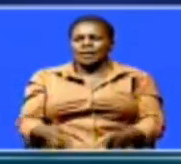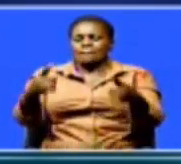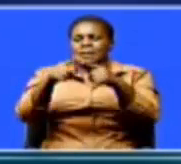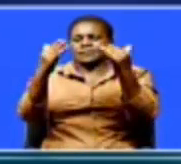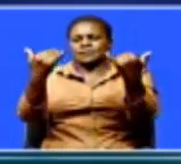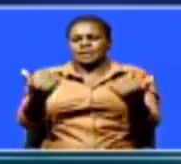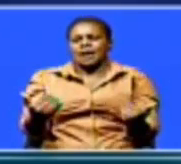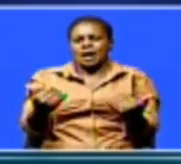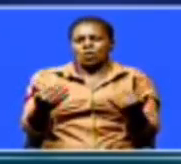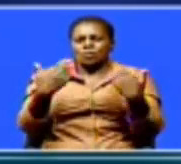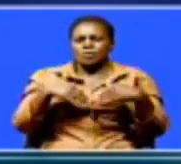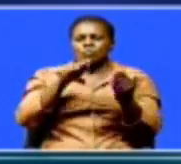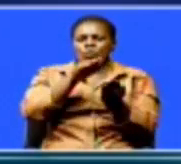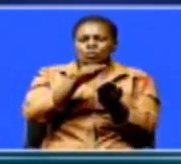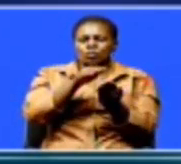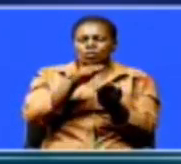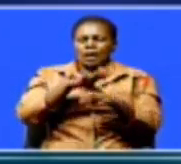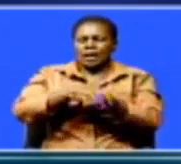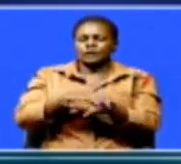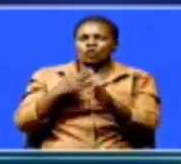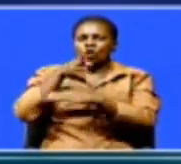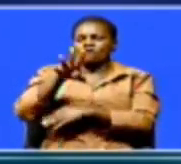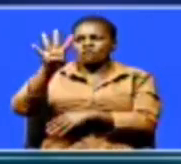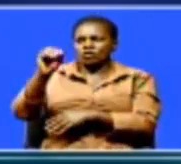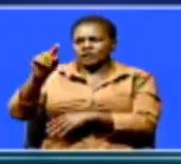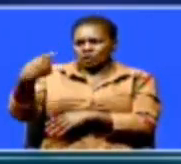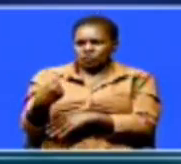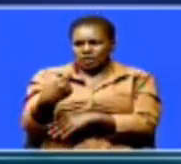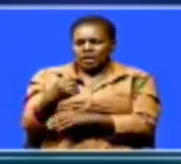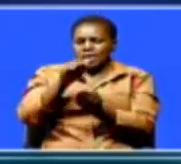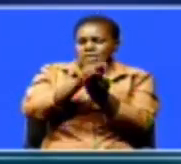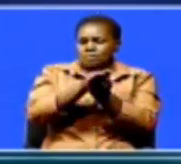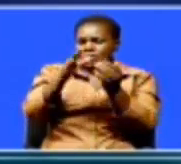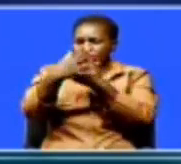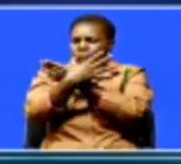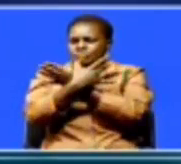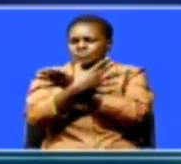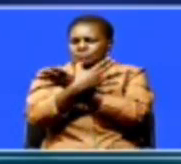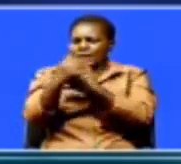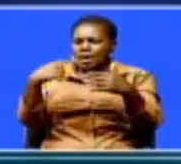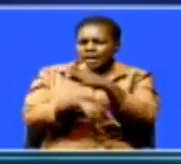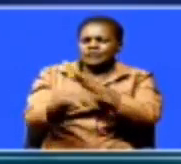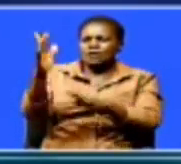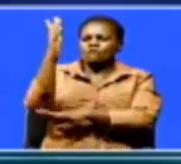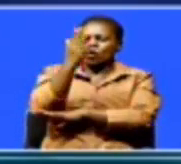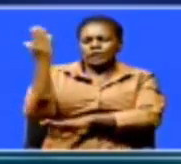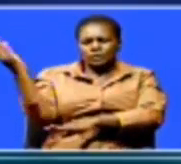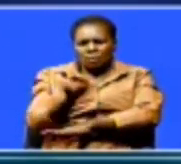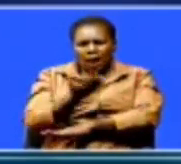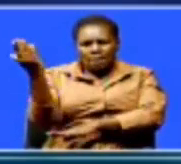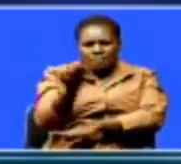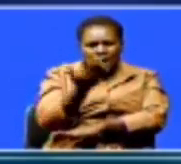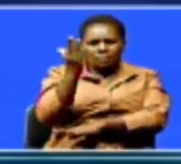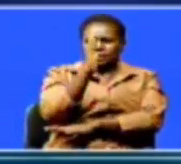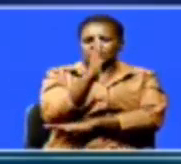hivyo sasa wakulima waliokuwa kipata zaidi ya shilingi 40,000 kutokana na ufugaji huo wamevamia msitu huo kuuza kuni na mbao,